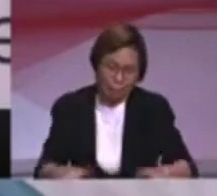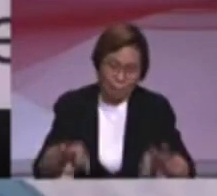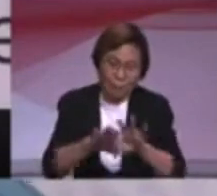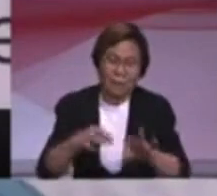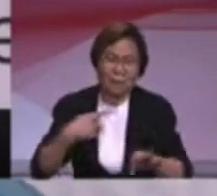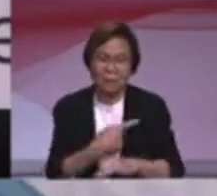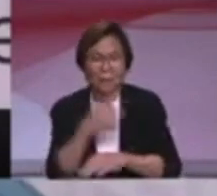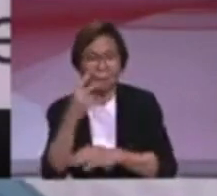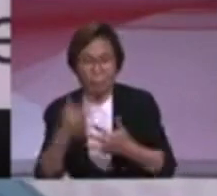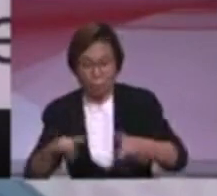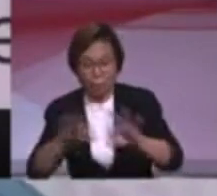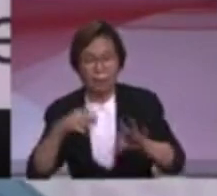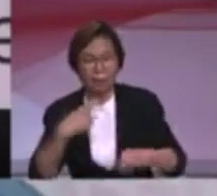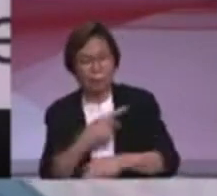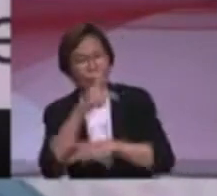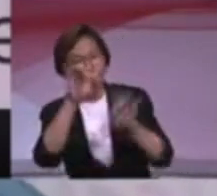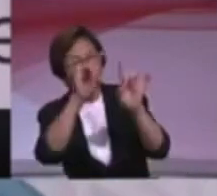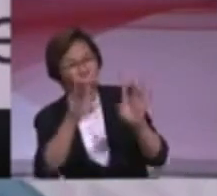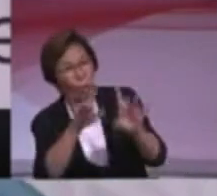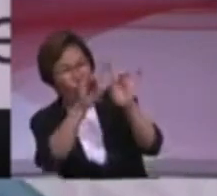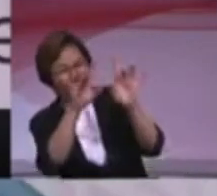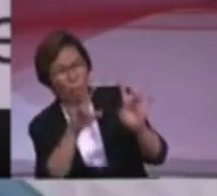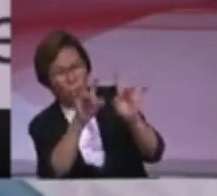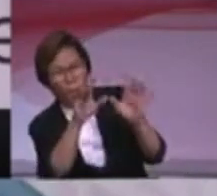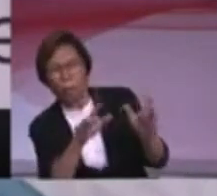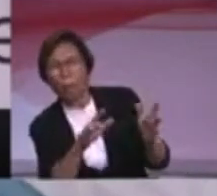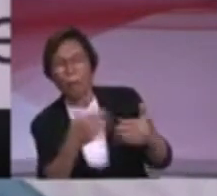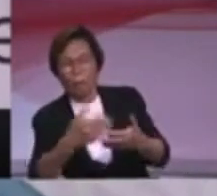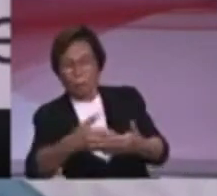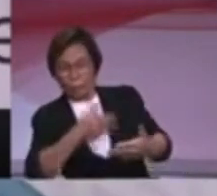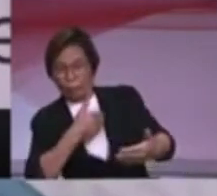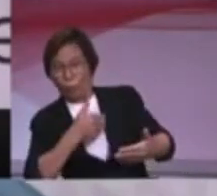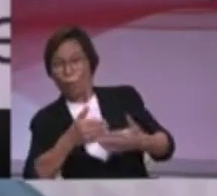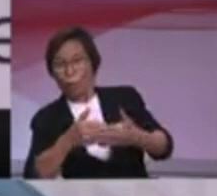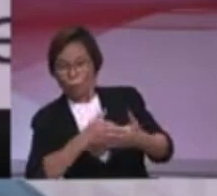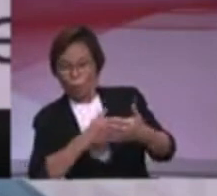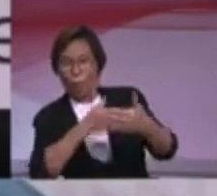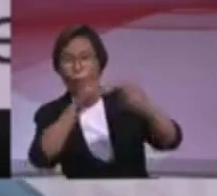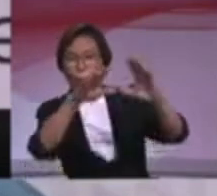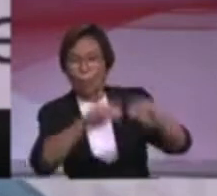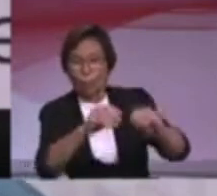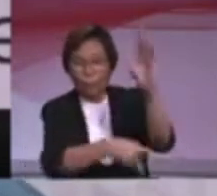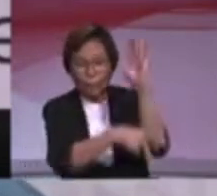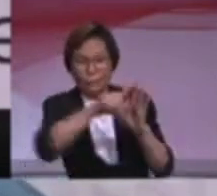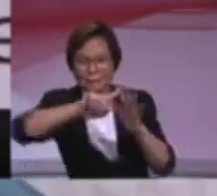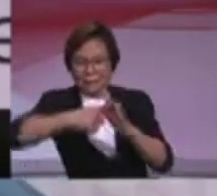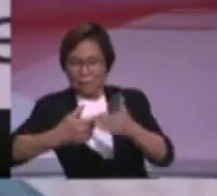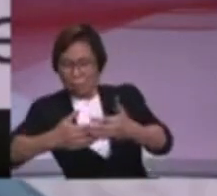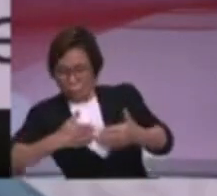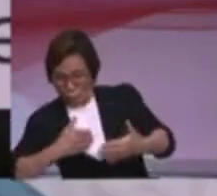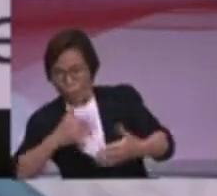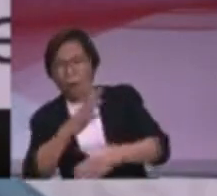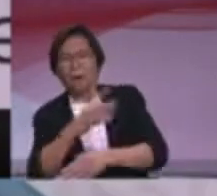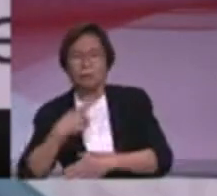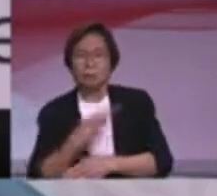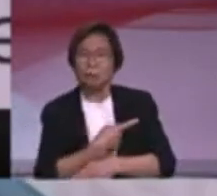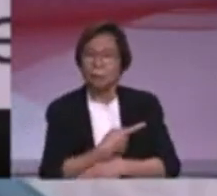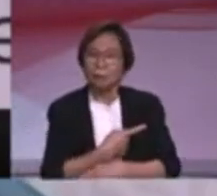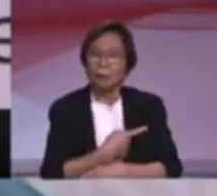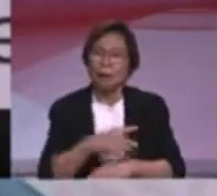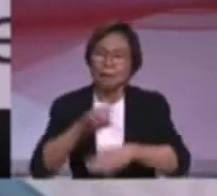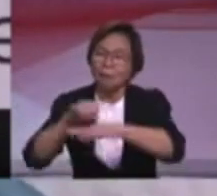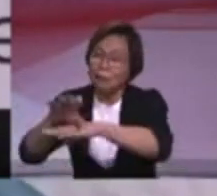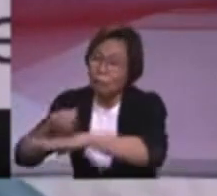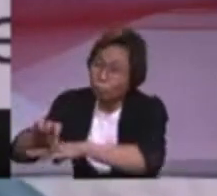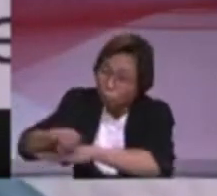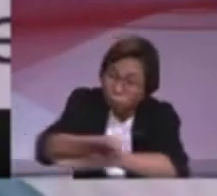kita melihat kepada saringan iaitu sebelum sidang parlimen bermula. Dan kita juga menasihati